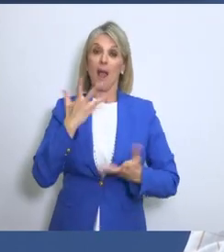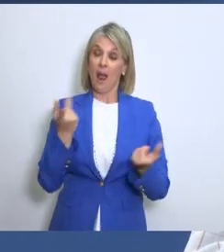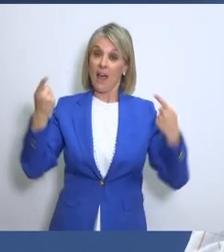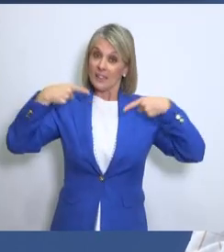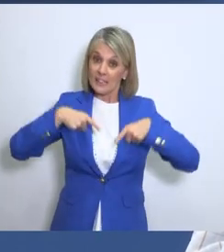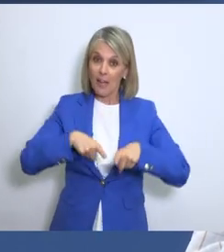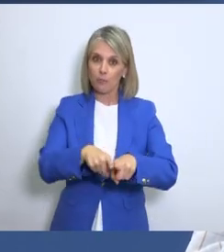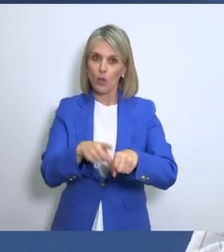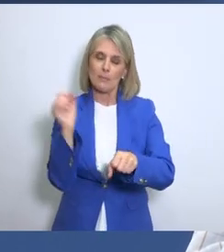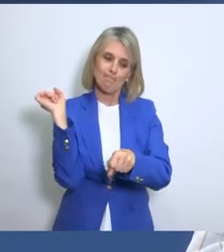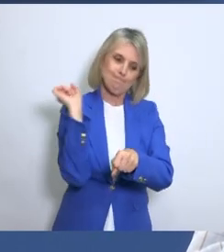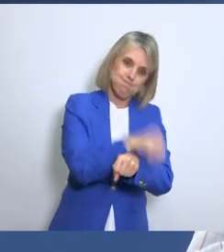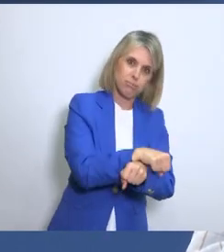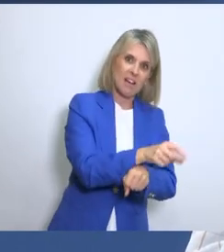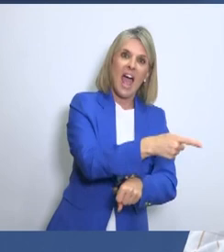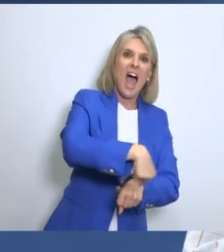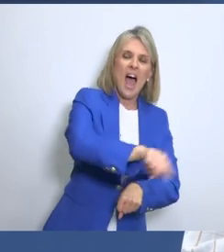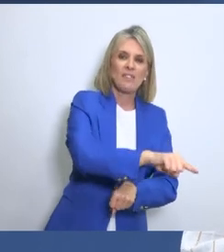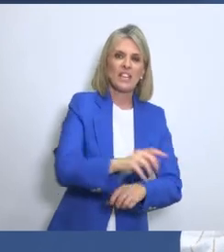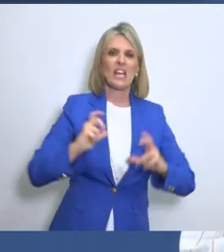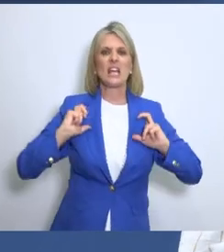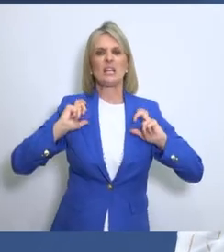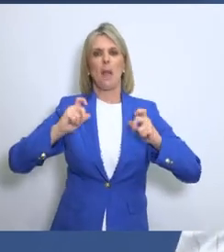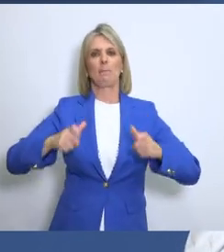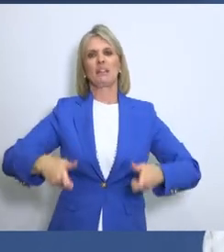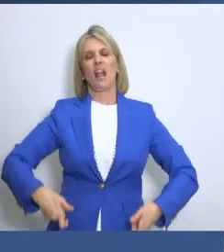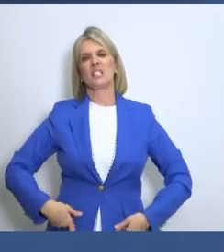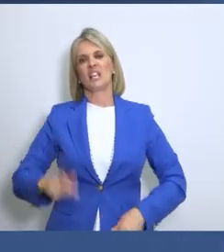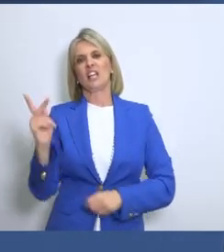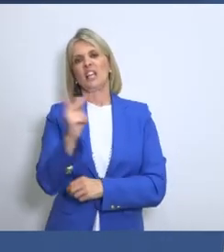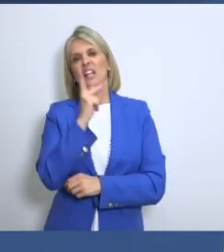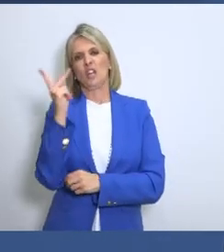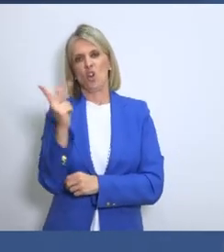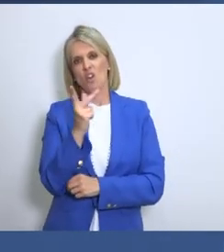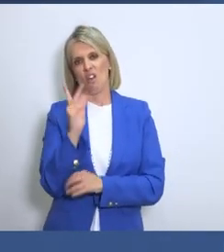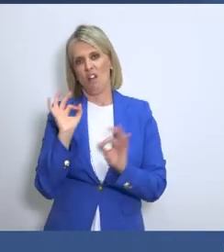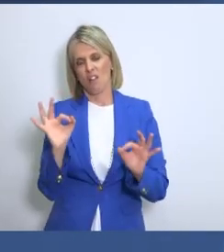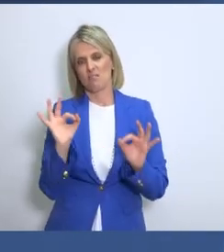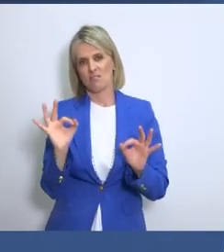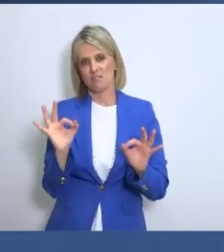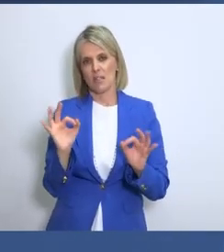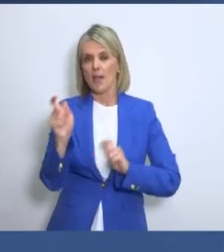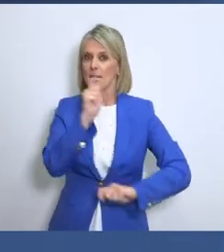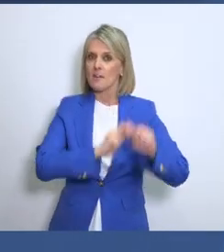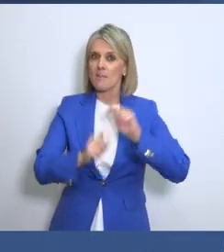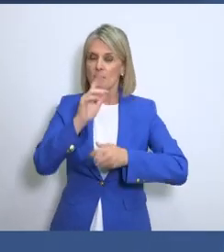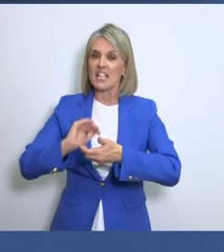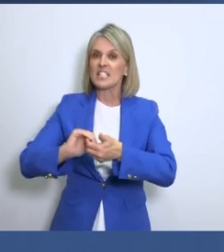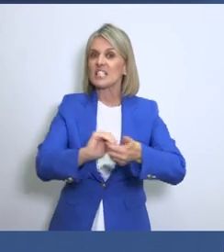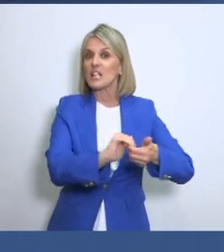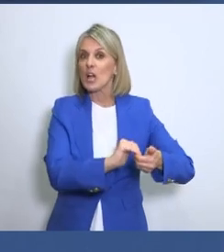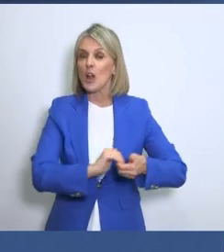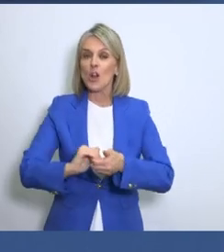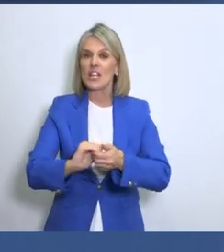μία ανατροπή της καπιταλιστικής κοινωνίας και την εγκαθίδρυση μιας συλλογικής